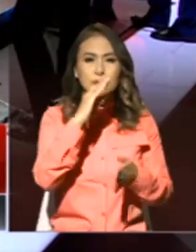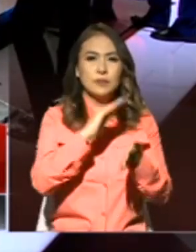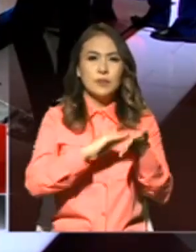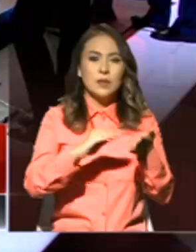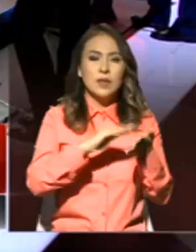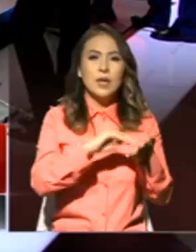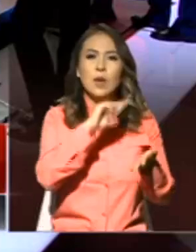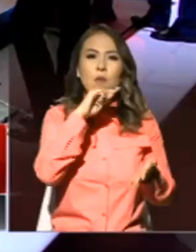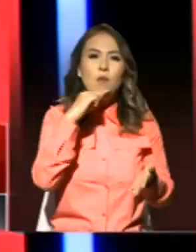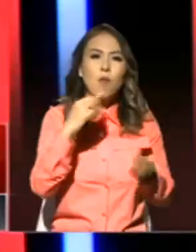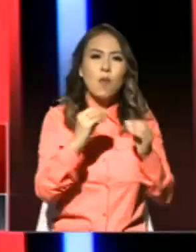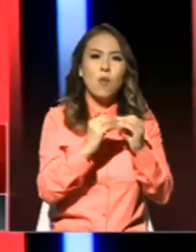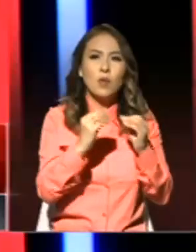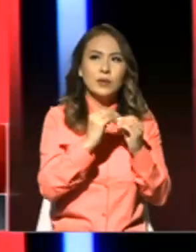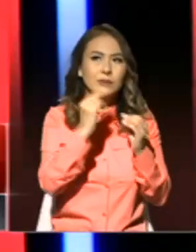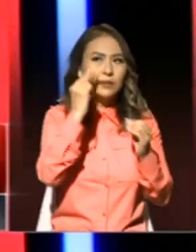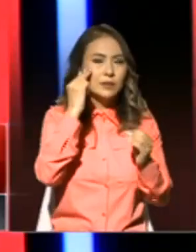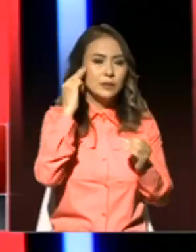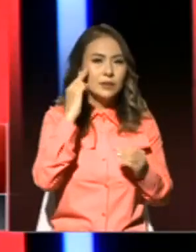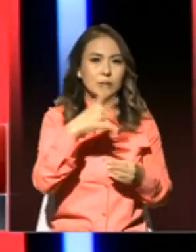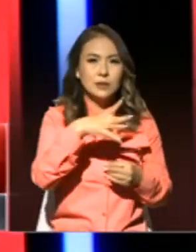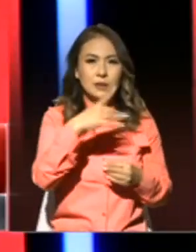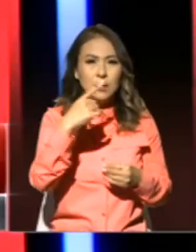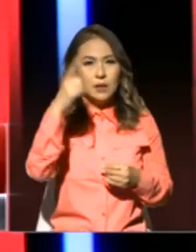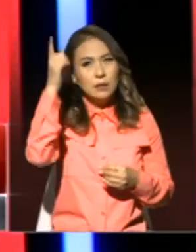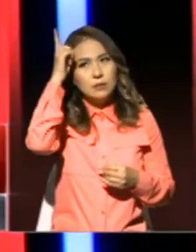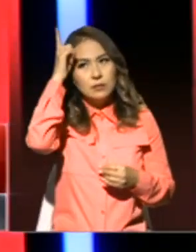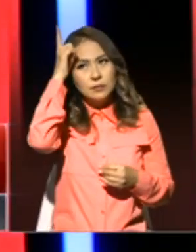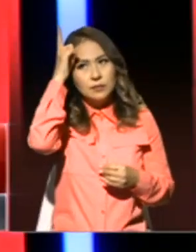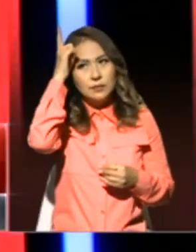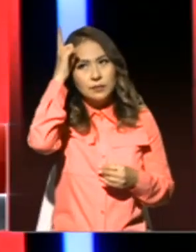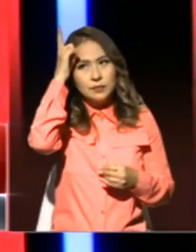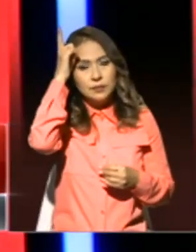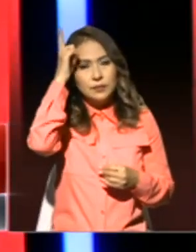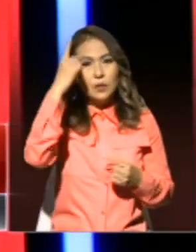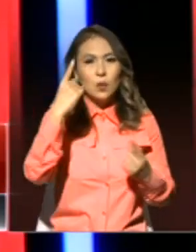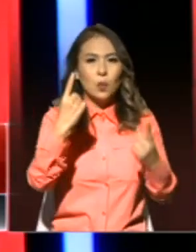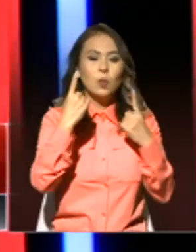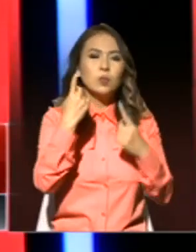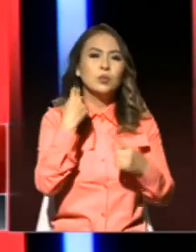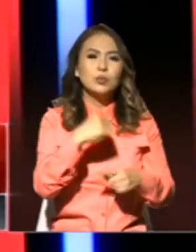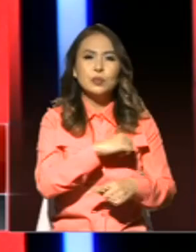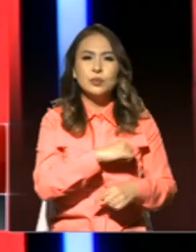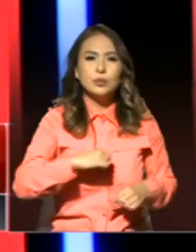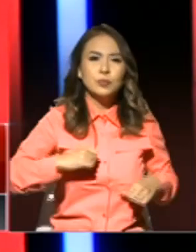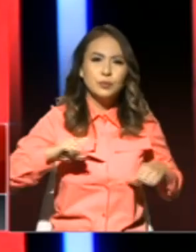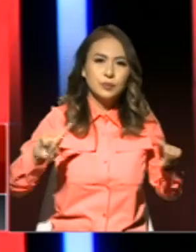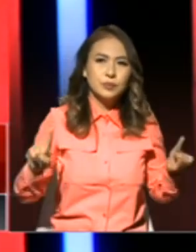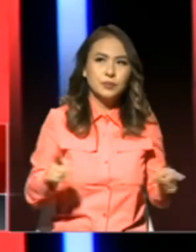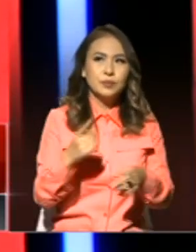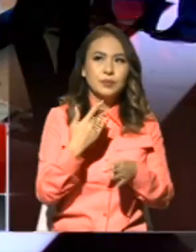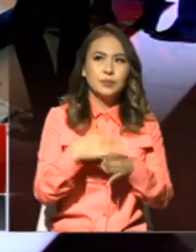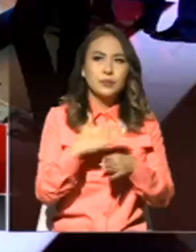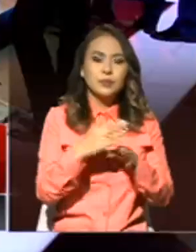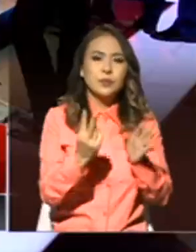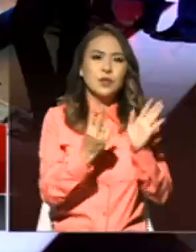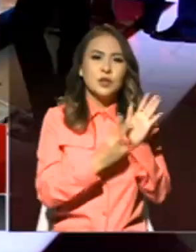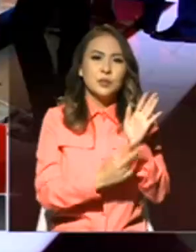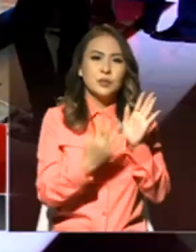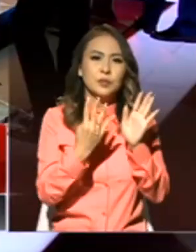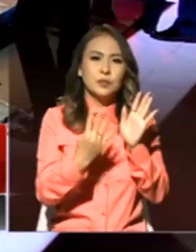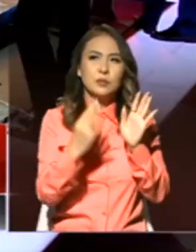Ресейде 10%, Қытайда 41%, Германияда. Бәрін айтпай қойық, Ұлыбритания ең дамыған елдерде ипотеканың үлесі